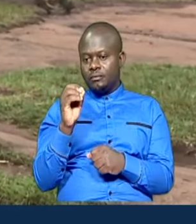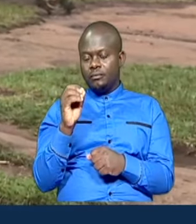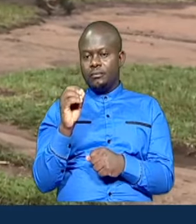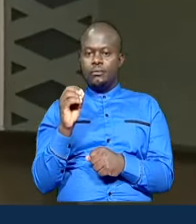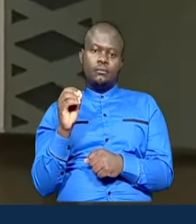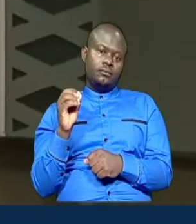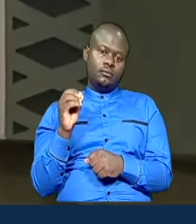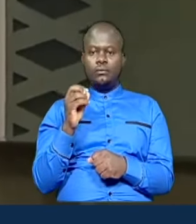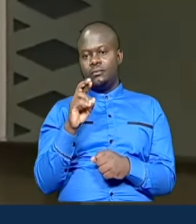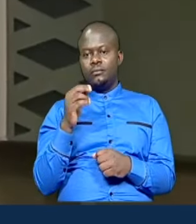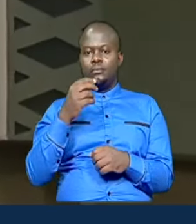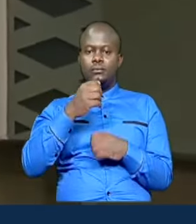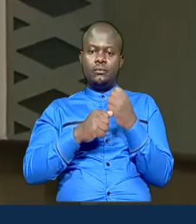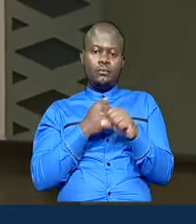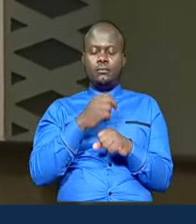2328 gutyo.